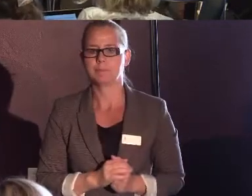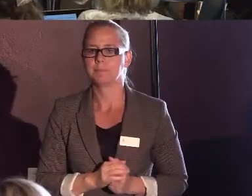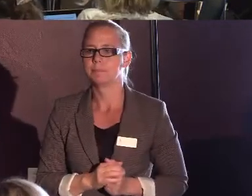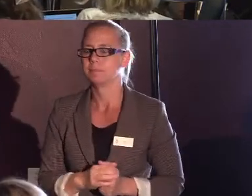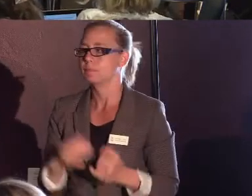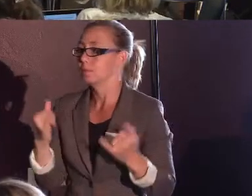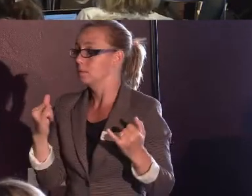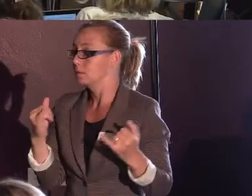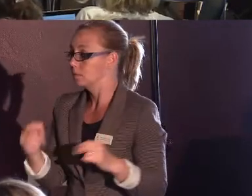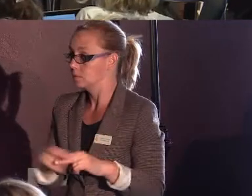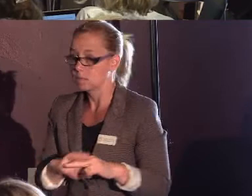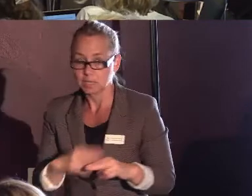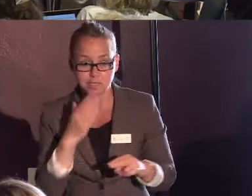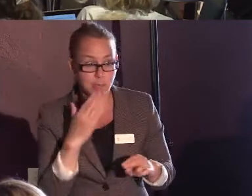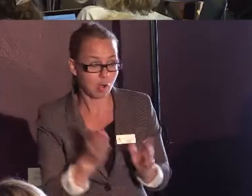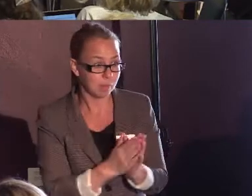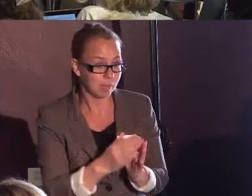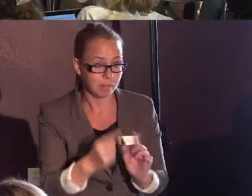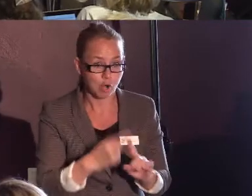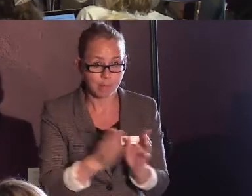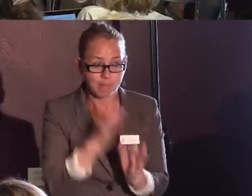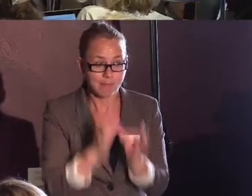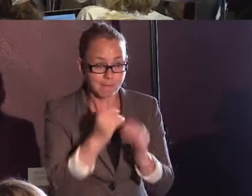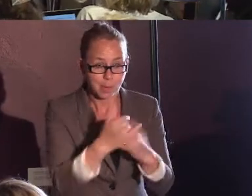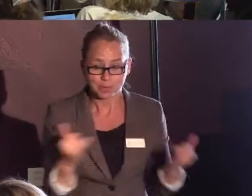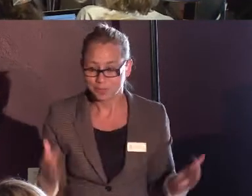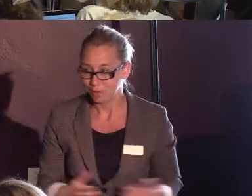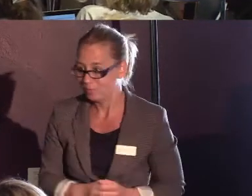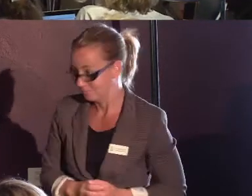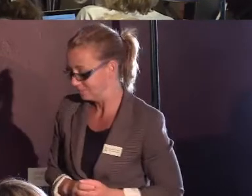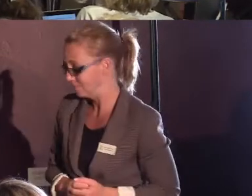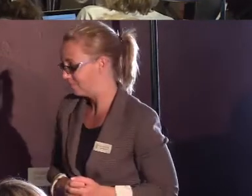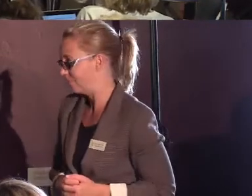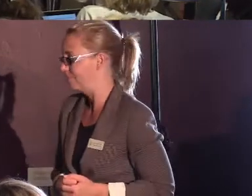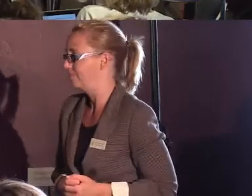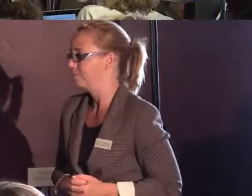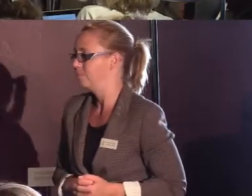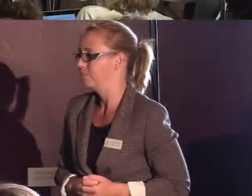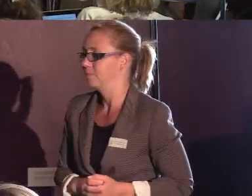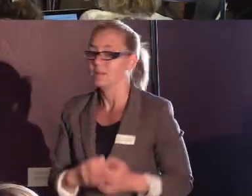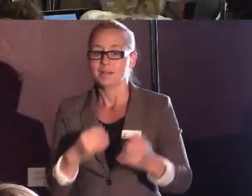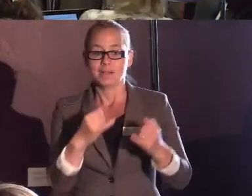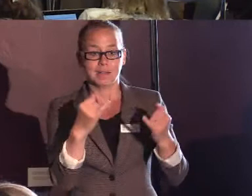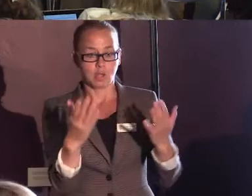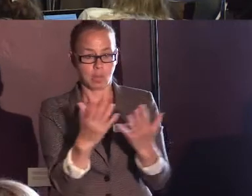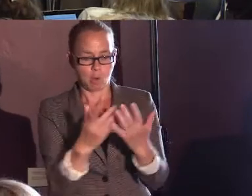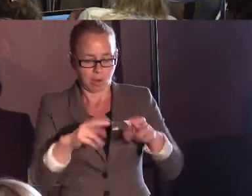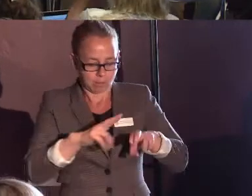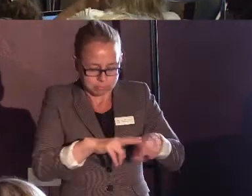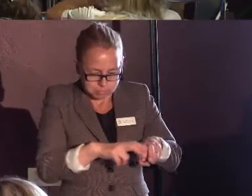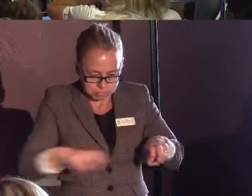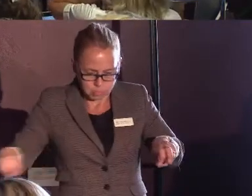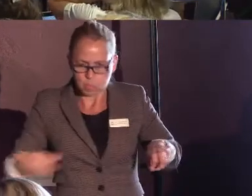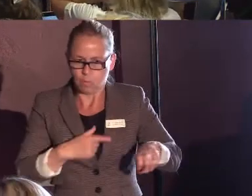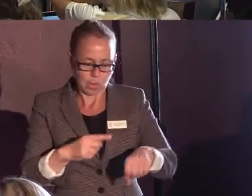Idag är det många, känns det bra med lite definitioner så? Börja med, härligt. Oj, jag välter. Idag är det många på scen och vår tid är